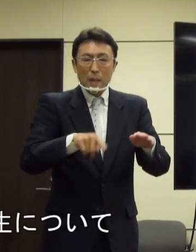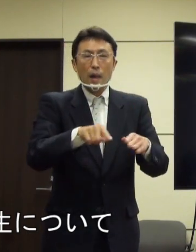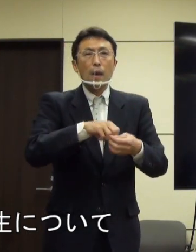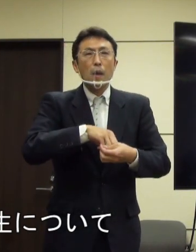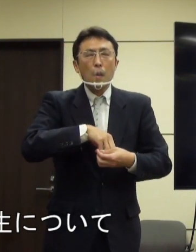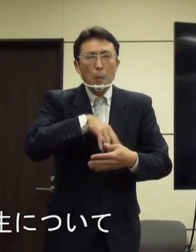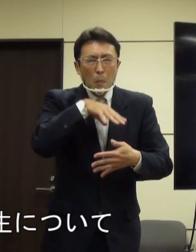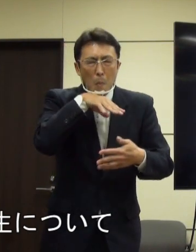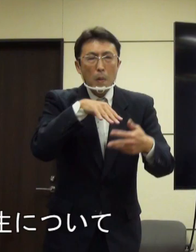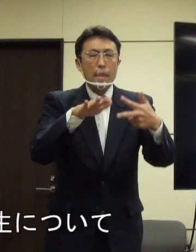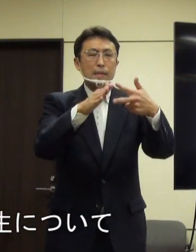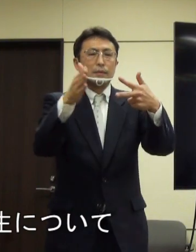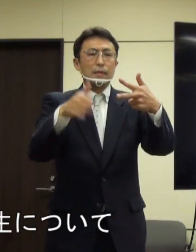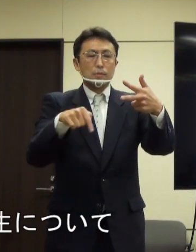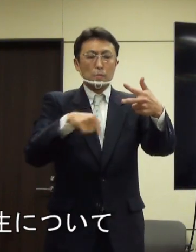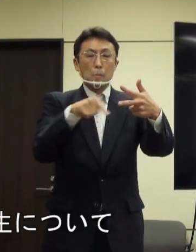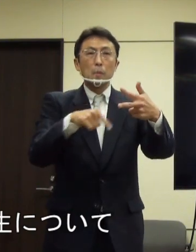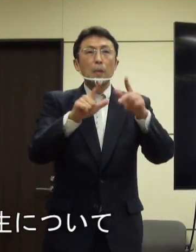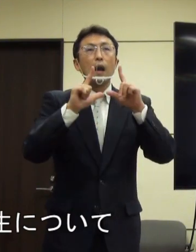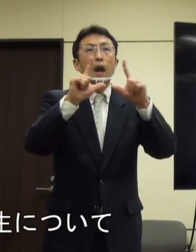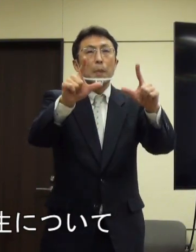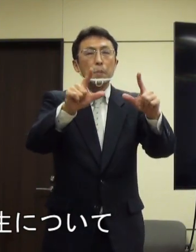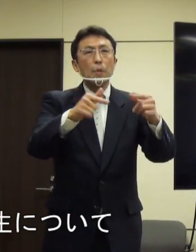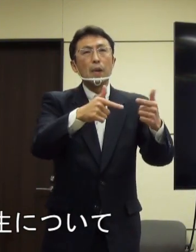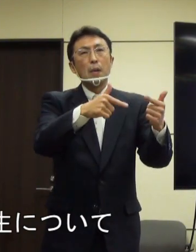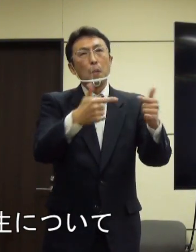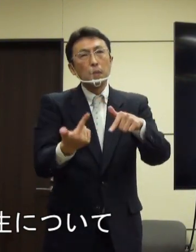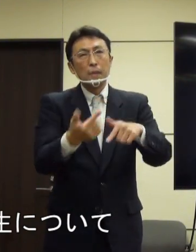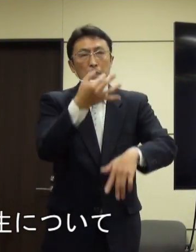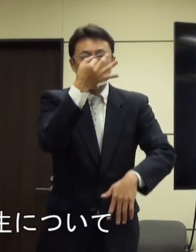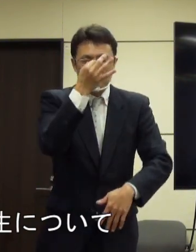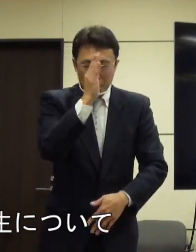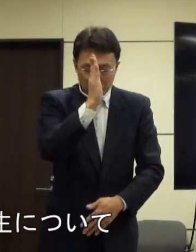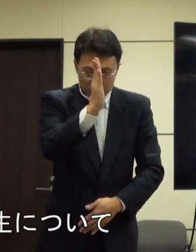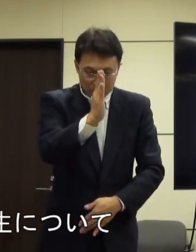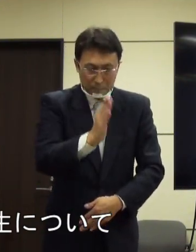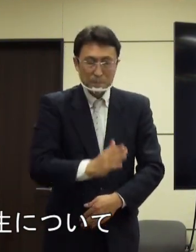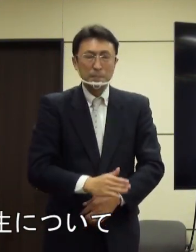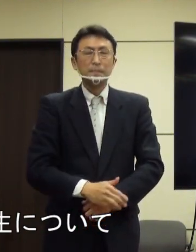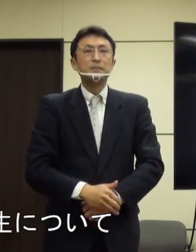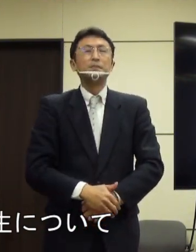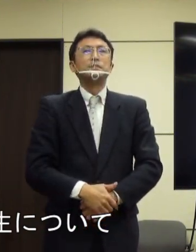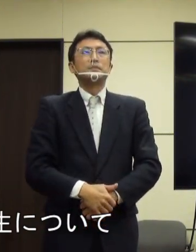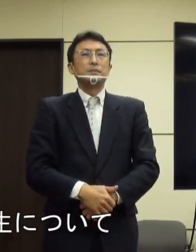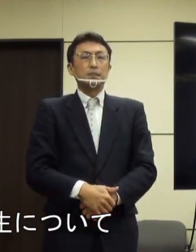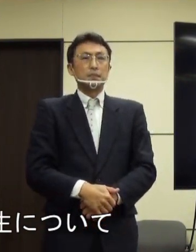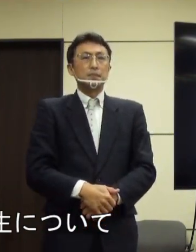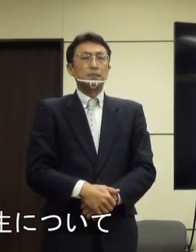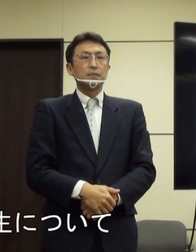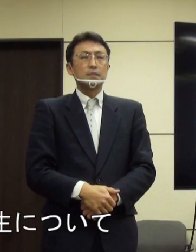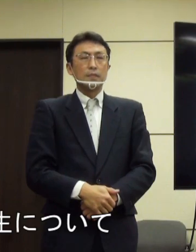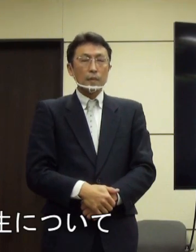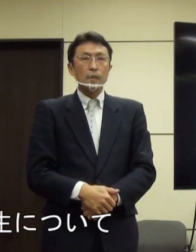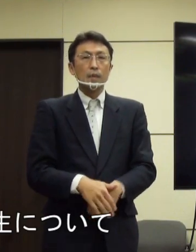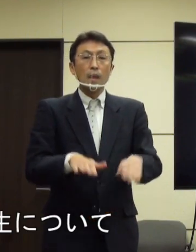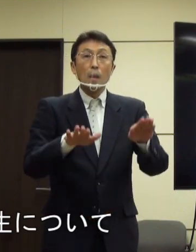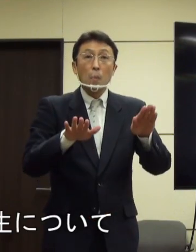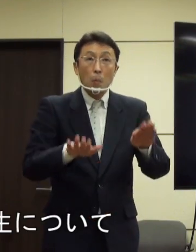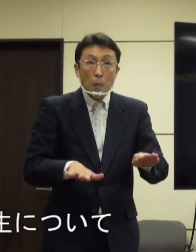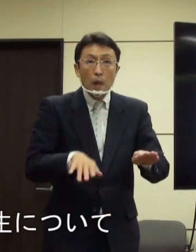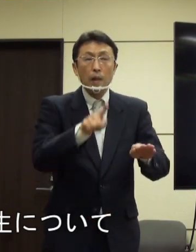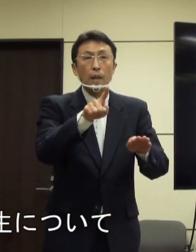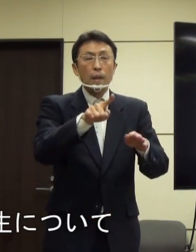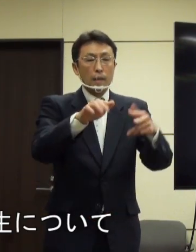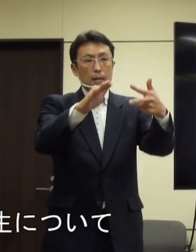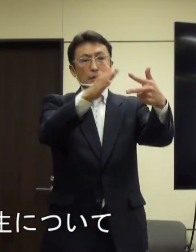あの割申し上げたいというふうに思います今回の heyこの通称施設の